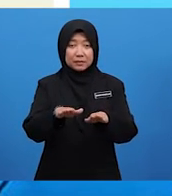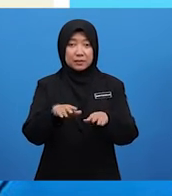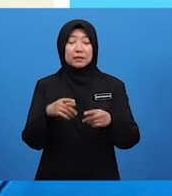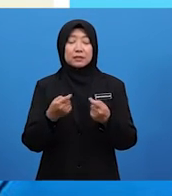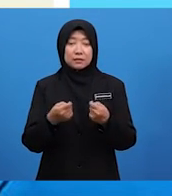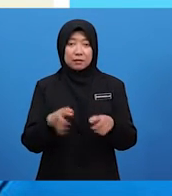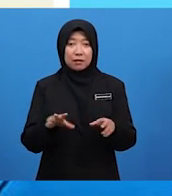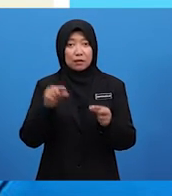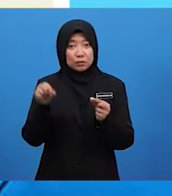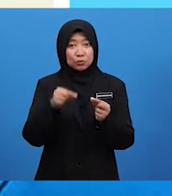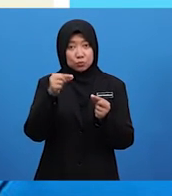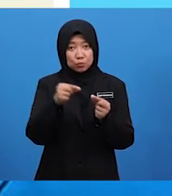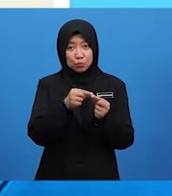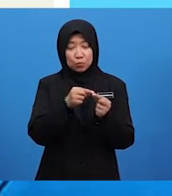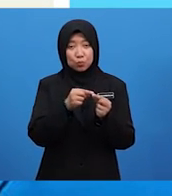setelah dijelujur.